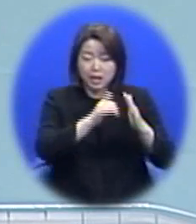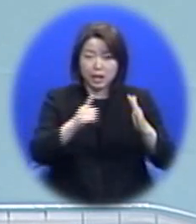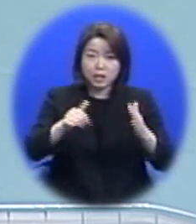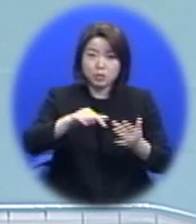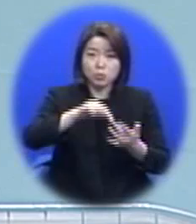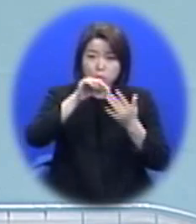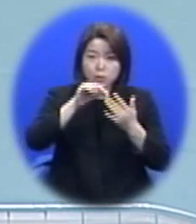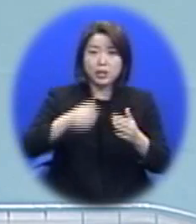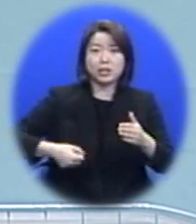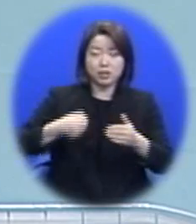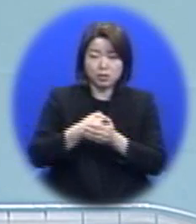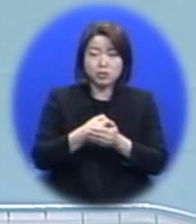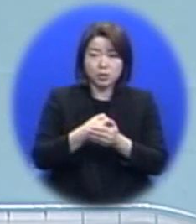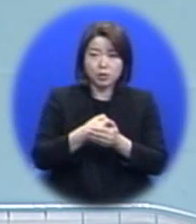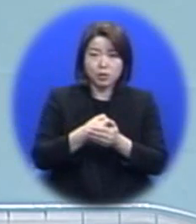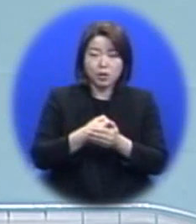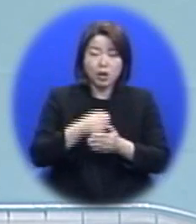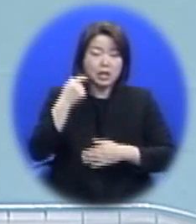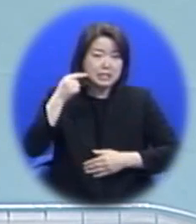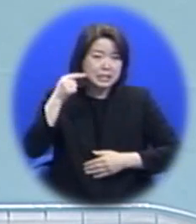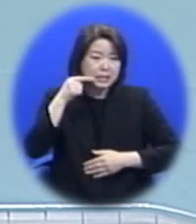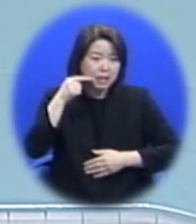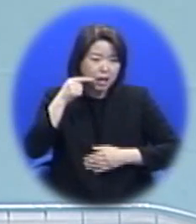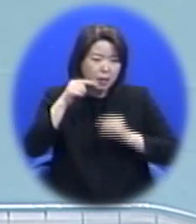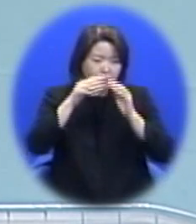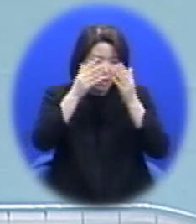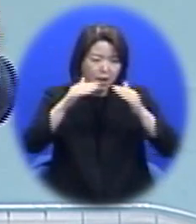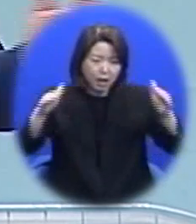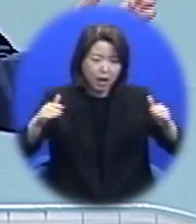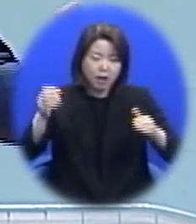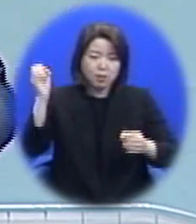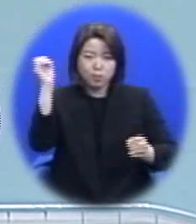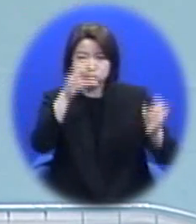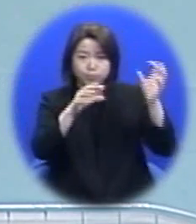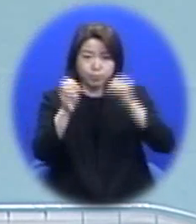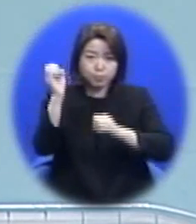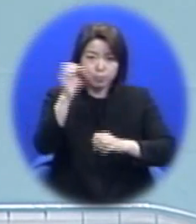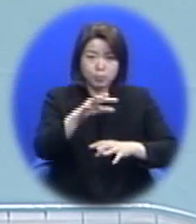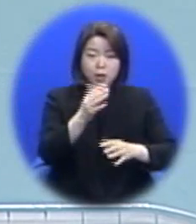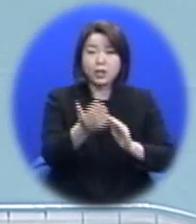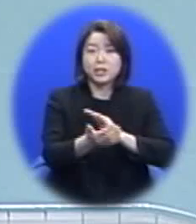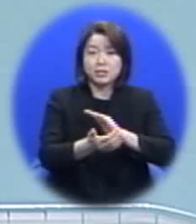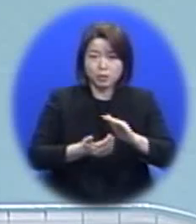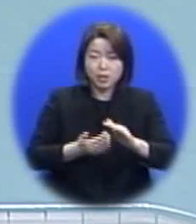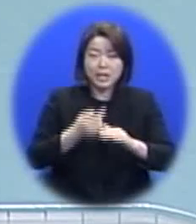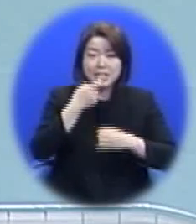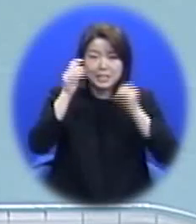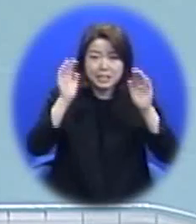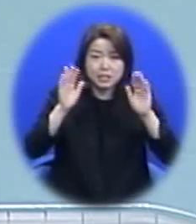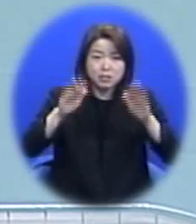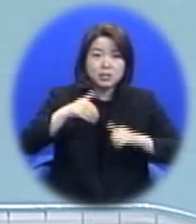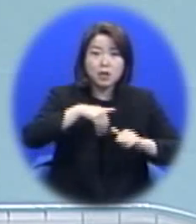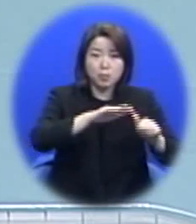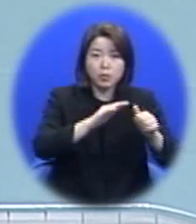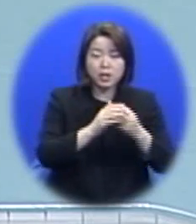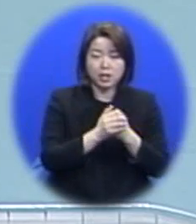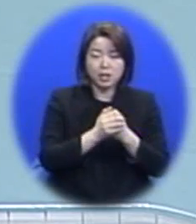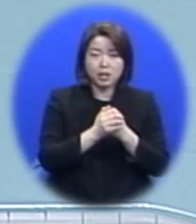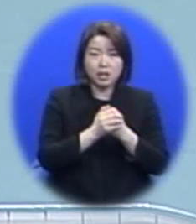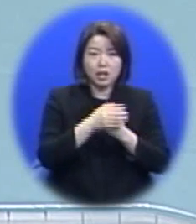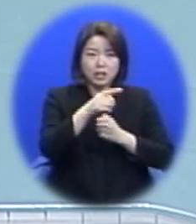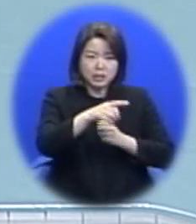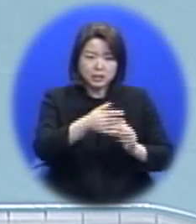고모라의 유황불을 내리기 전에 롯의 가족은 그 성에서 피하게 하라. 그런데 이 천사들이 애를